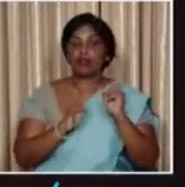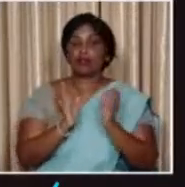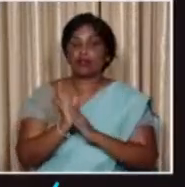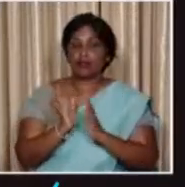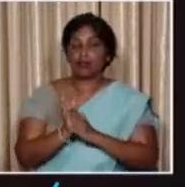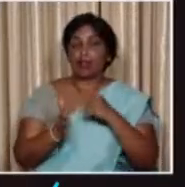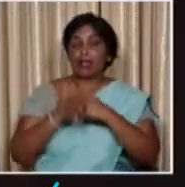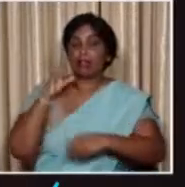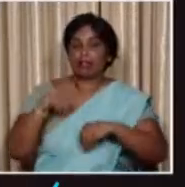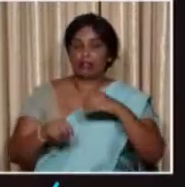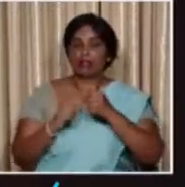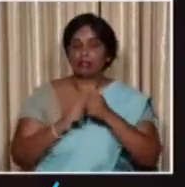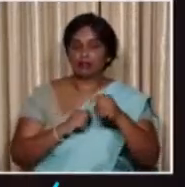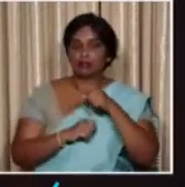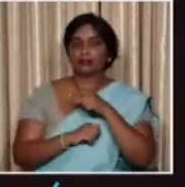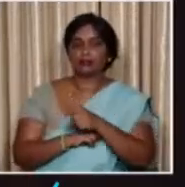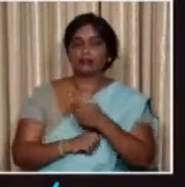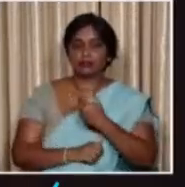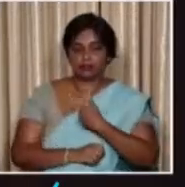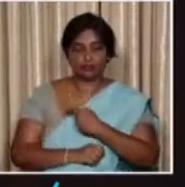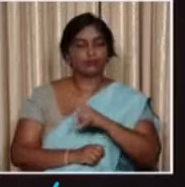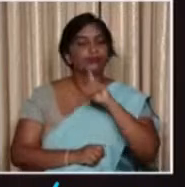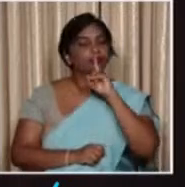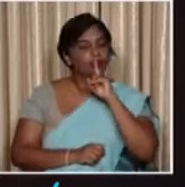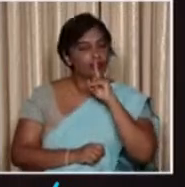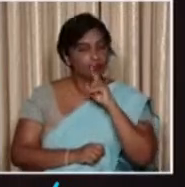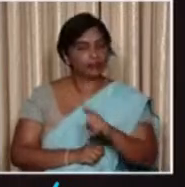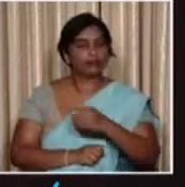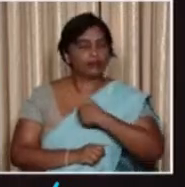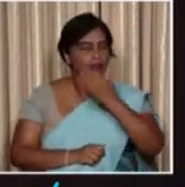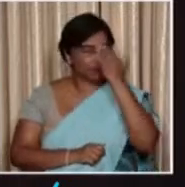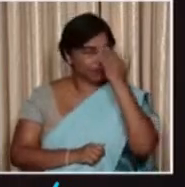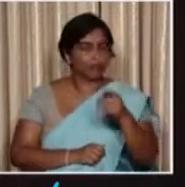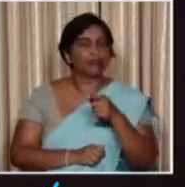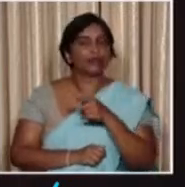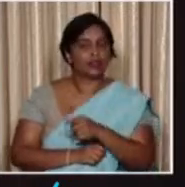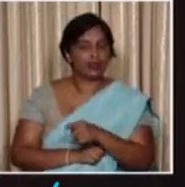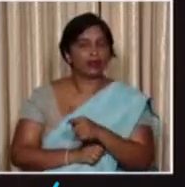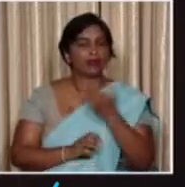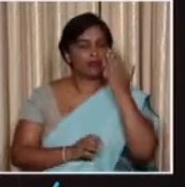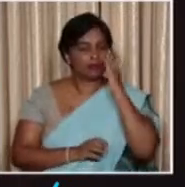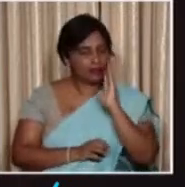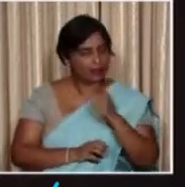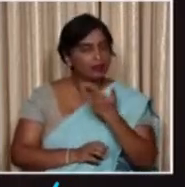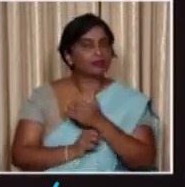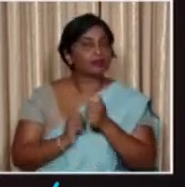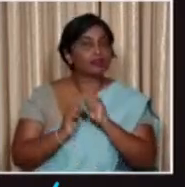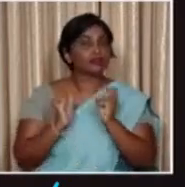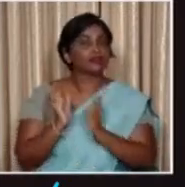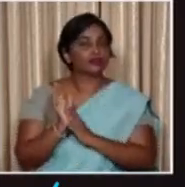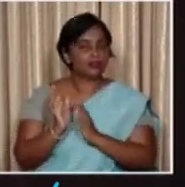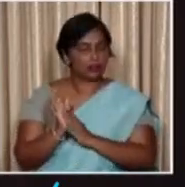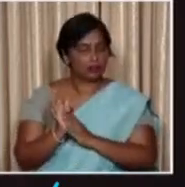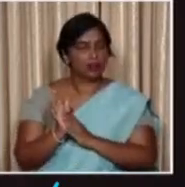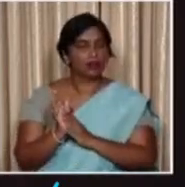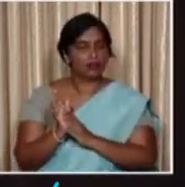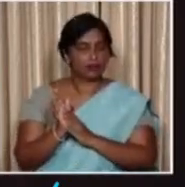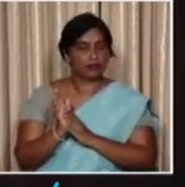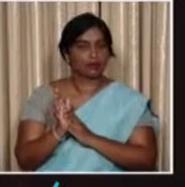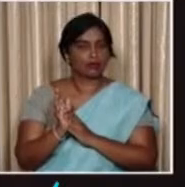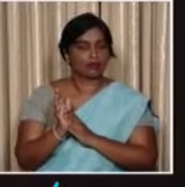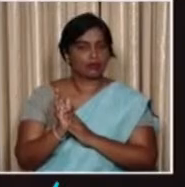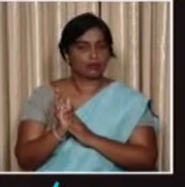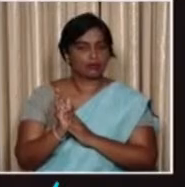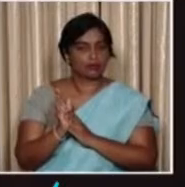කමිටුව දේශපාලනීකරණය කරන්න. මම කියා හිටිනවා කරුණාකරලා මේ ස්වාධීන කමිටුවලට ඔබතුමාගේ 27 2